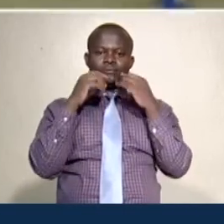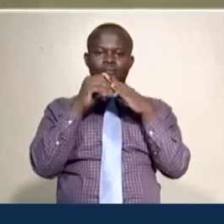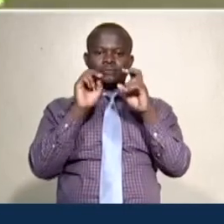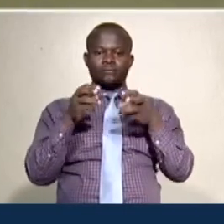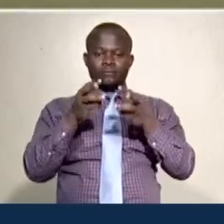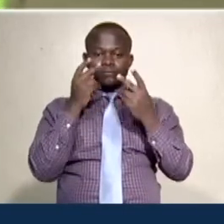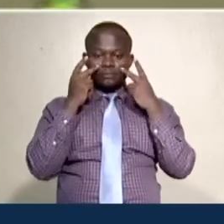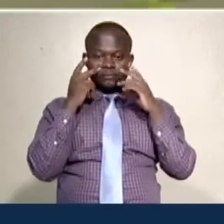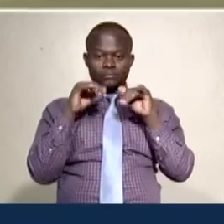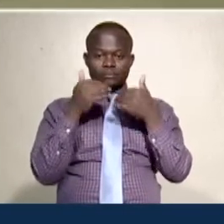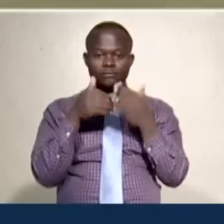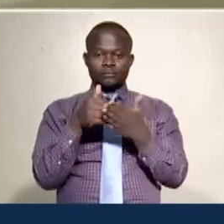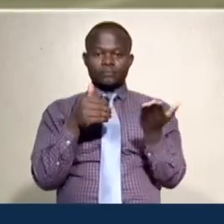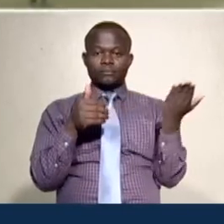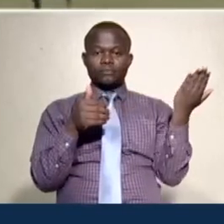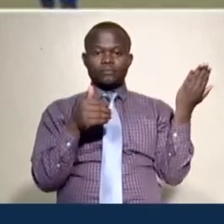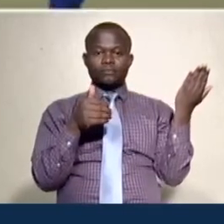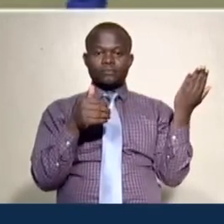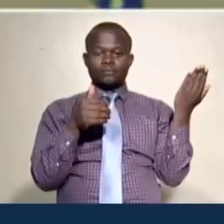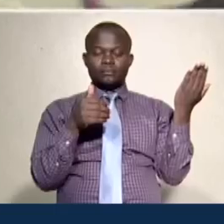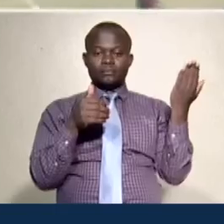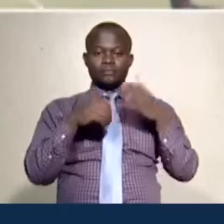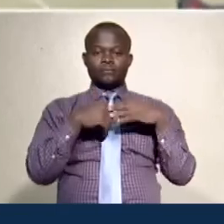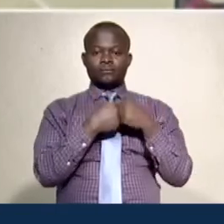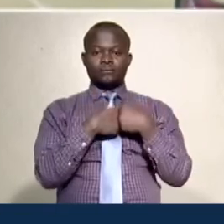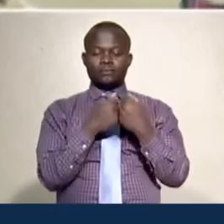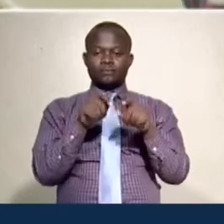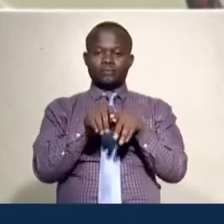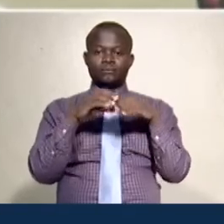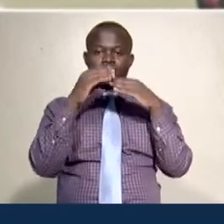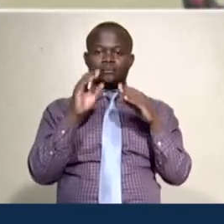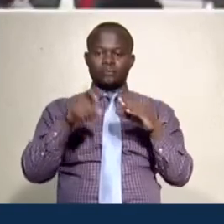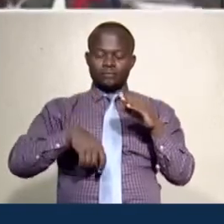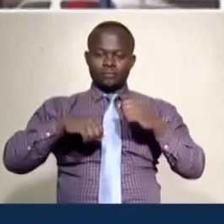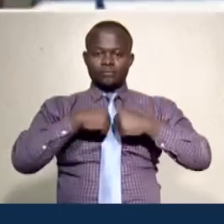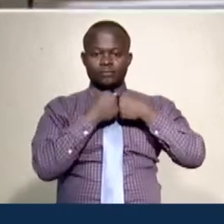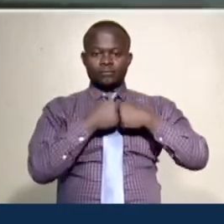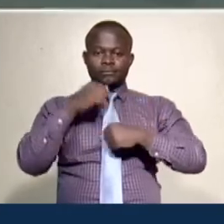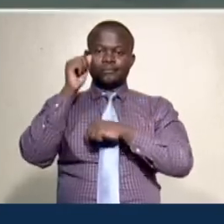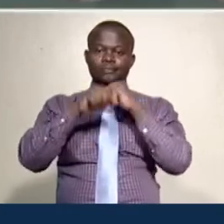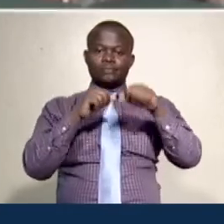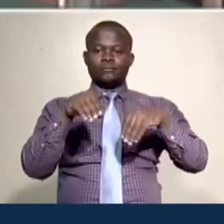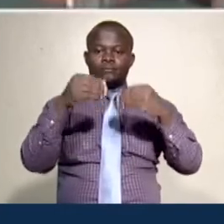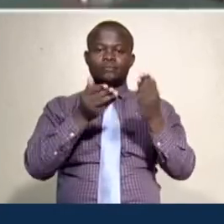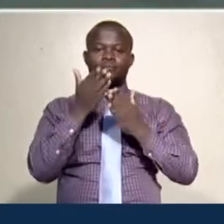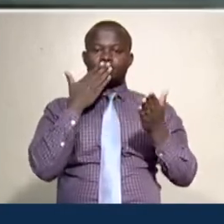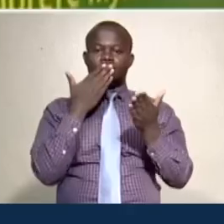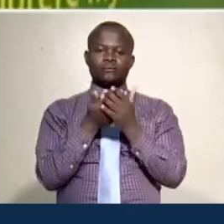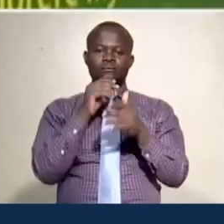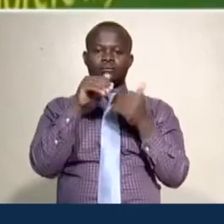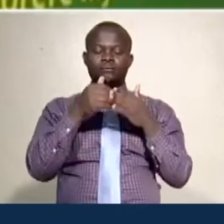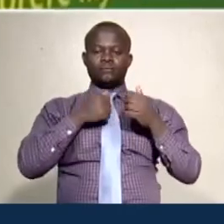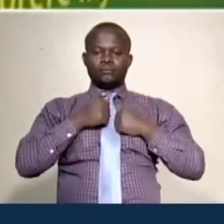uko yabonye abakinnyi bitabiriye imikino y'umurenge Kagame Cup bahangana, ari nako abayobozi bagakwiye guhangana barushanwa mu gutanga serivisi nziza ku